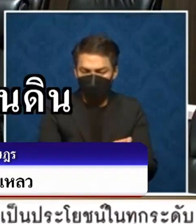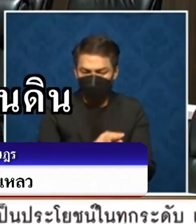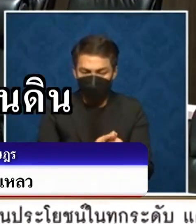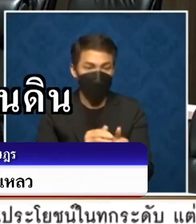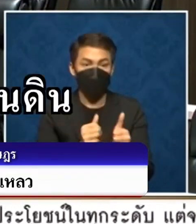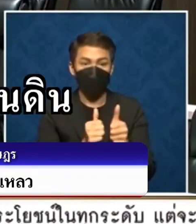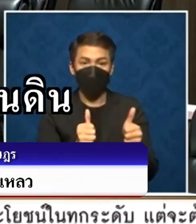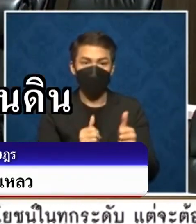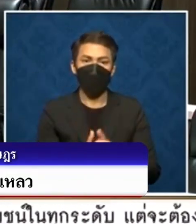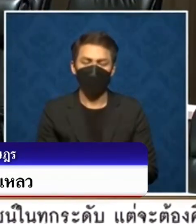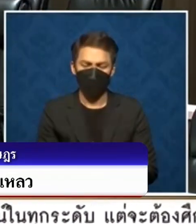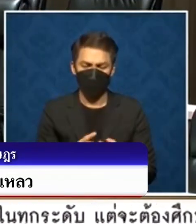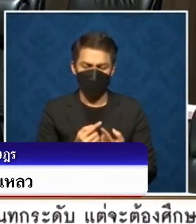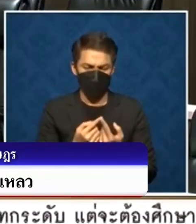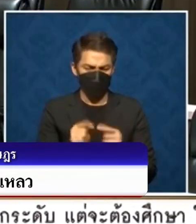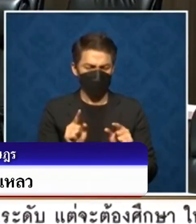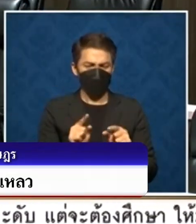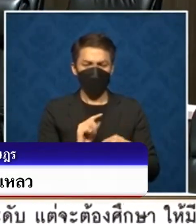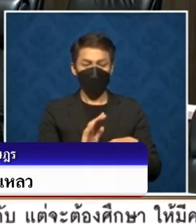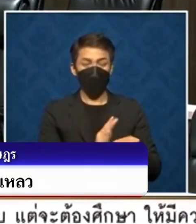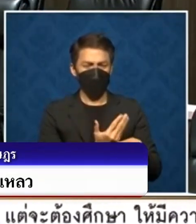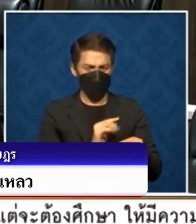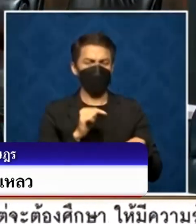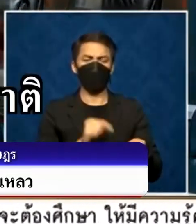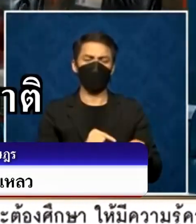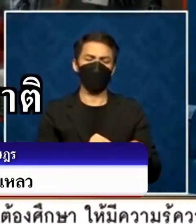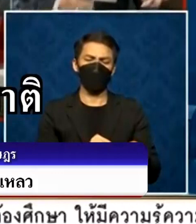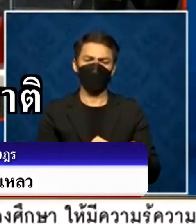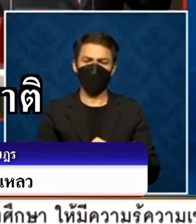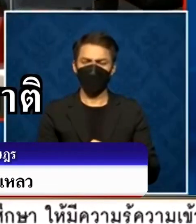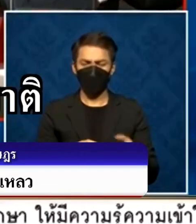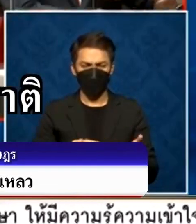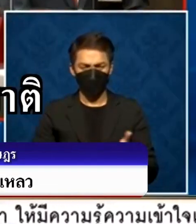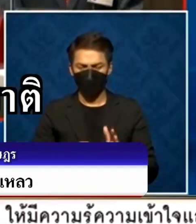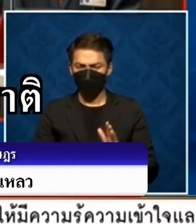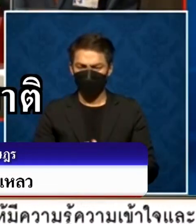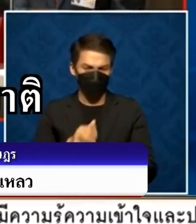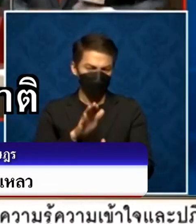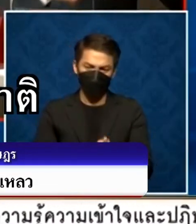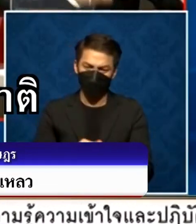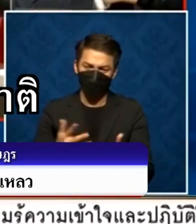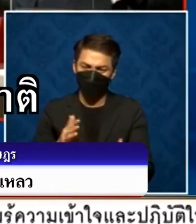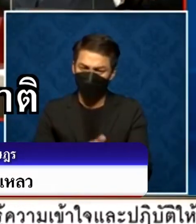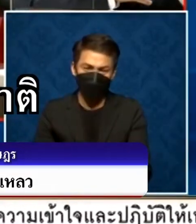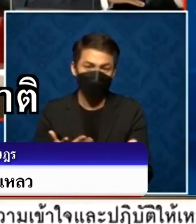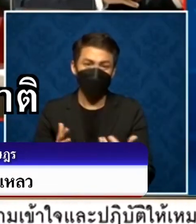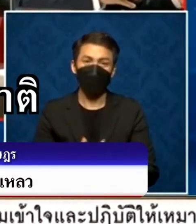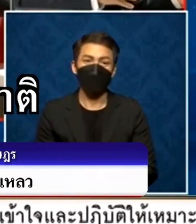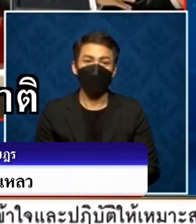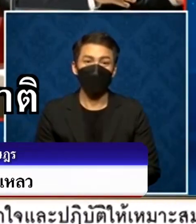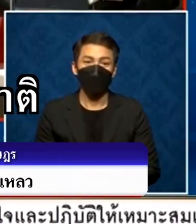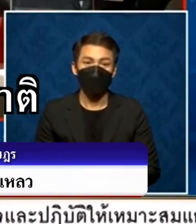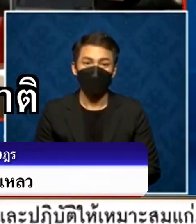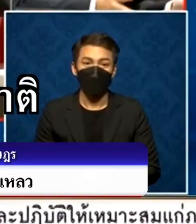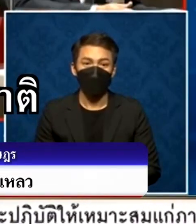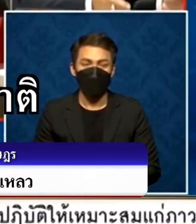านเวลาท่านบริหารราชการแผ่นดินกับไร้ซึ่งความเมตตาไร้ความเยียวยาต่อมนุษยชาติไร้